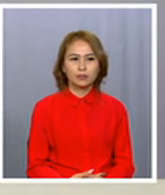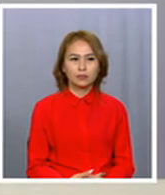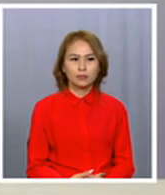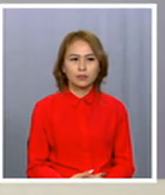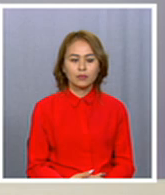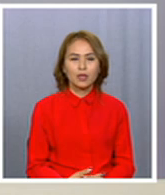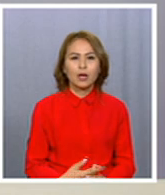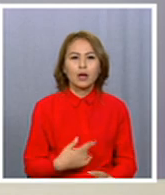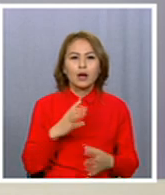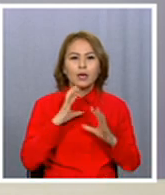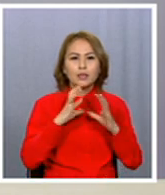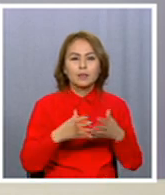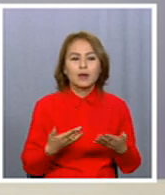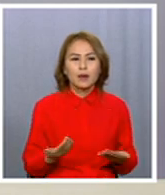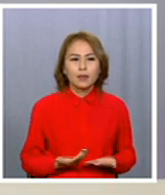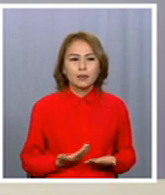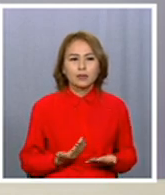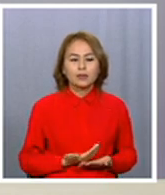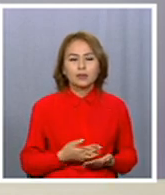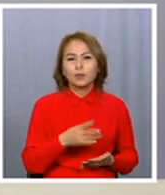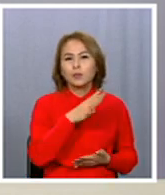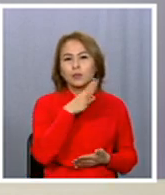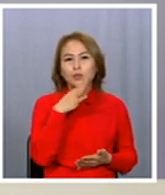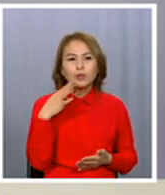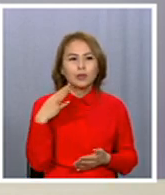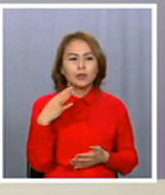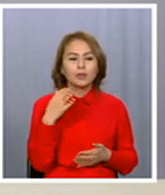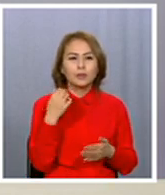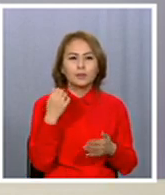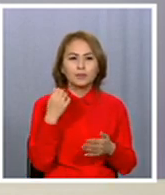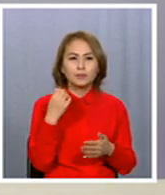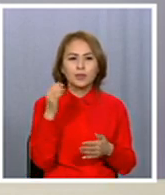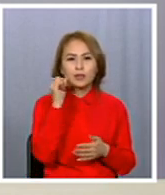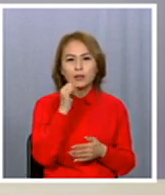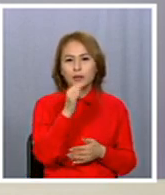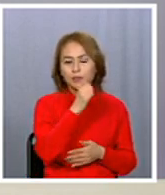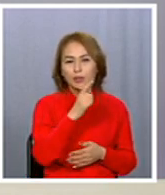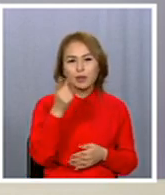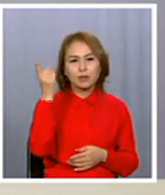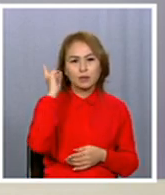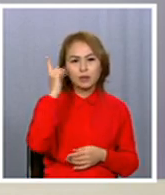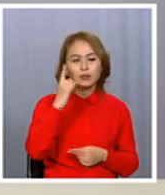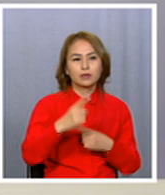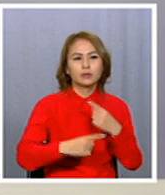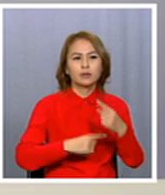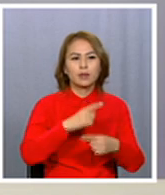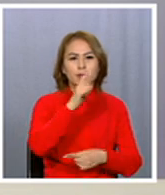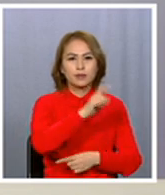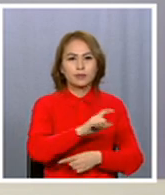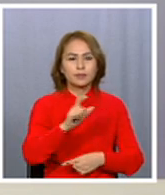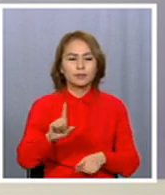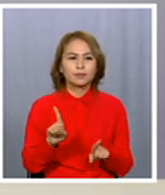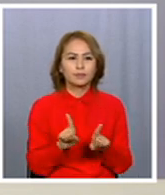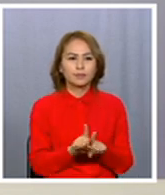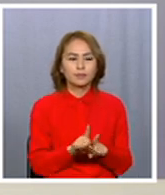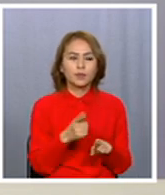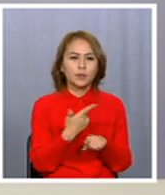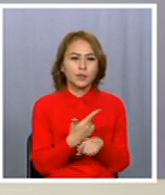Аспан әлемінің шексіз кеңістік құпиялары ежелден ақ адамзат баласы үшін